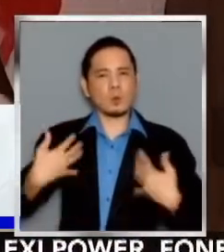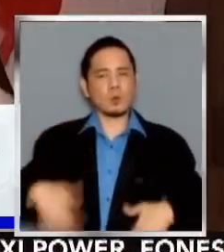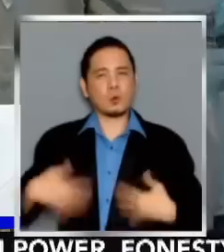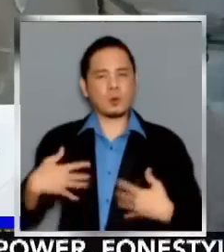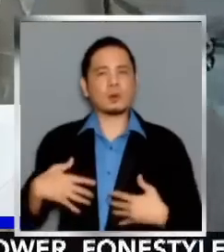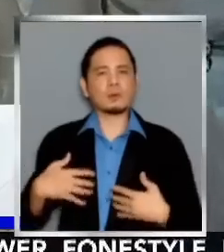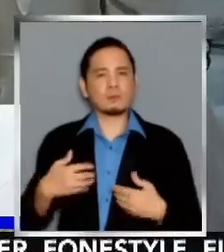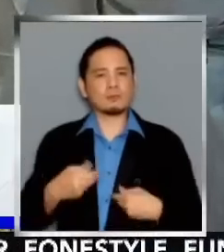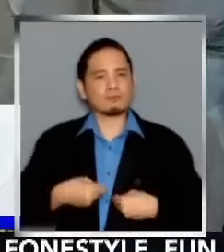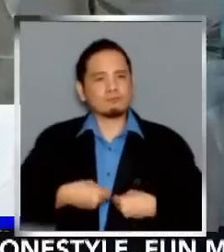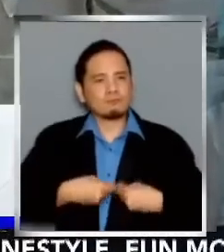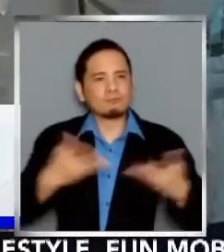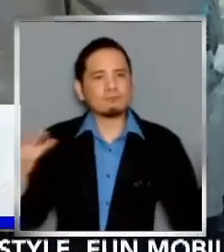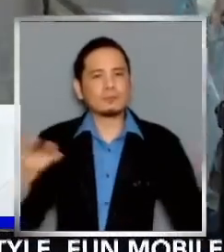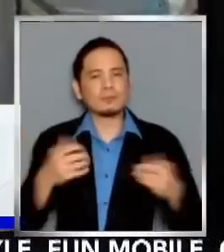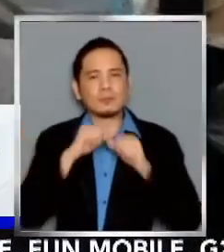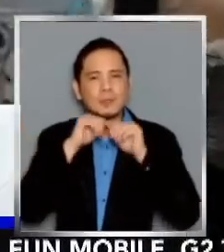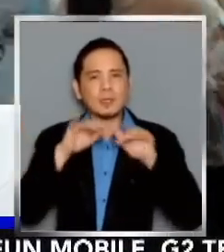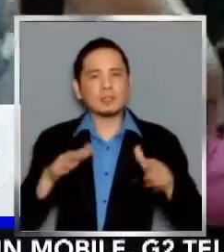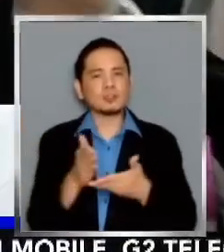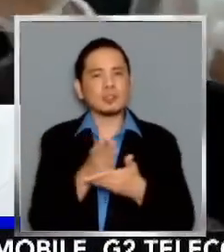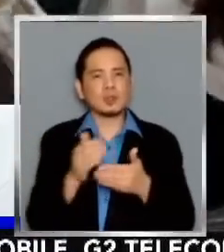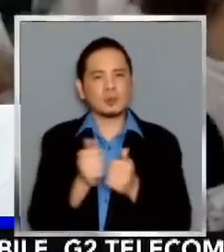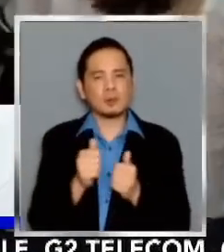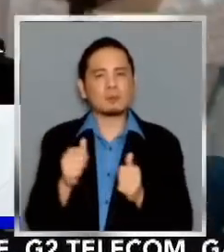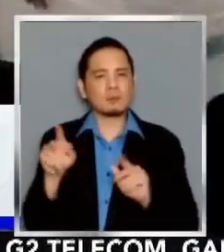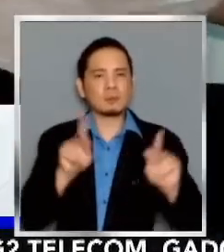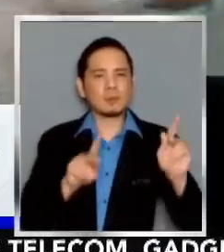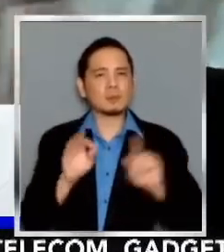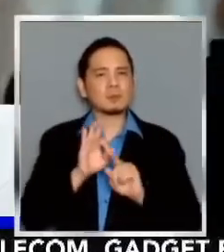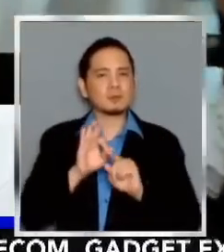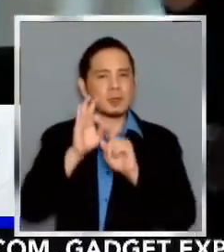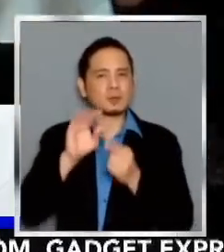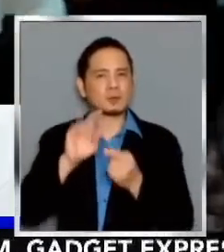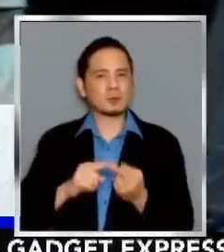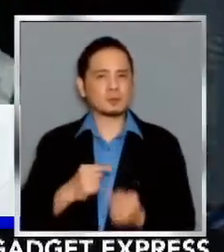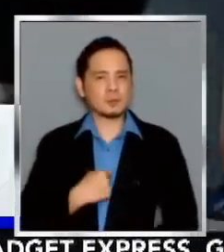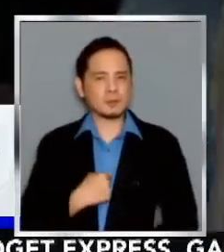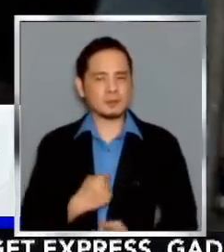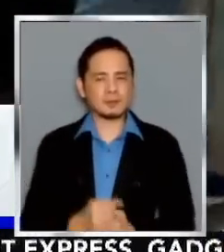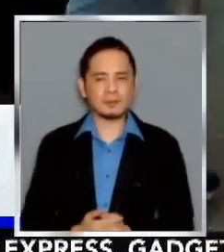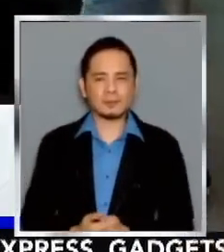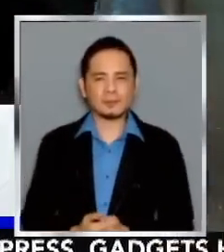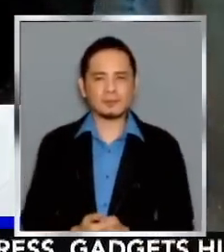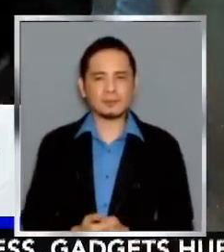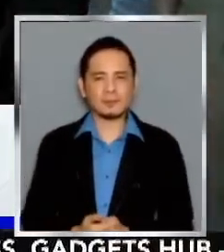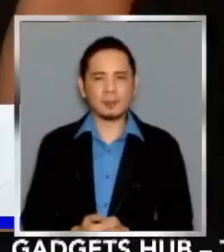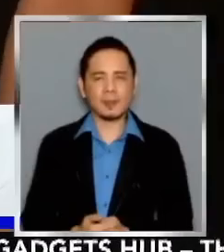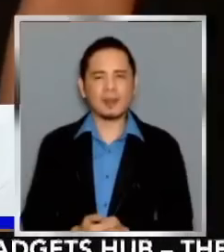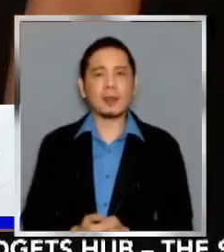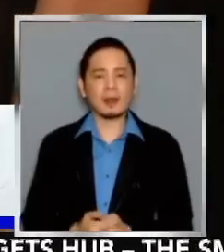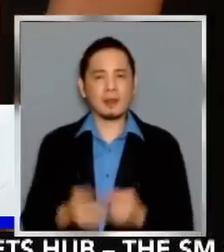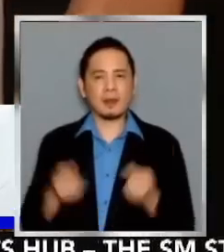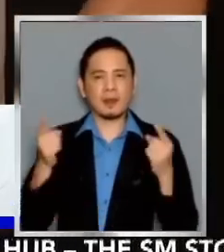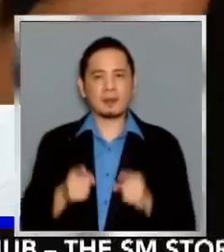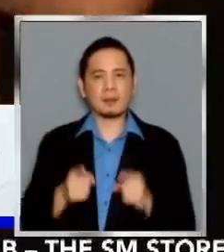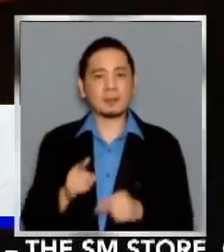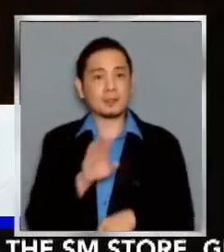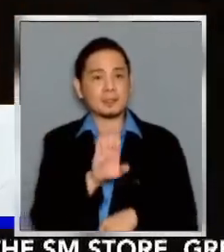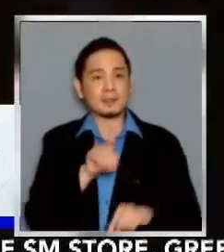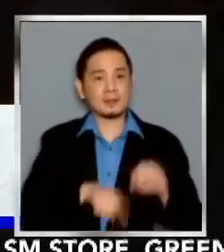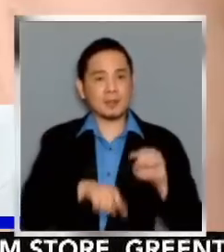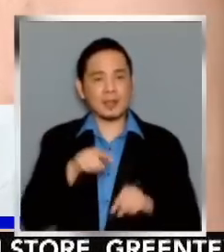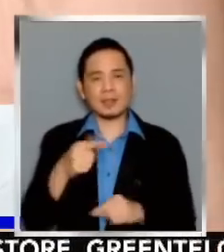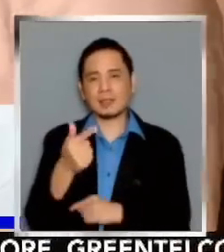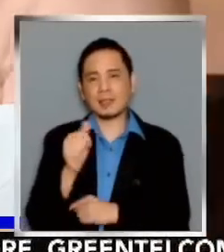akin. Bukod sa mga kaanak at sa mga tao sa likod ng production, dumating ang ilan sa mga kabarkada ni Ruru na sila Gab Valenciano